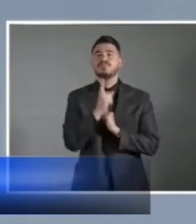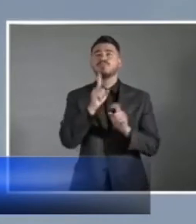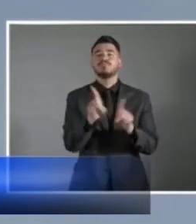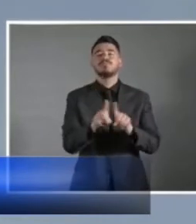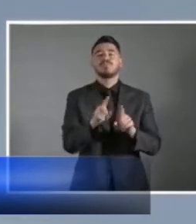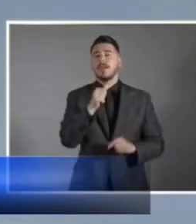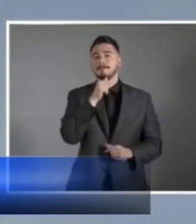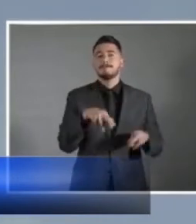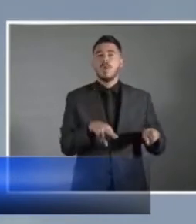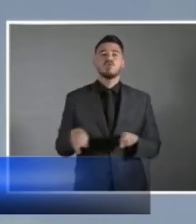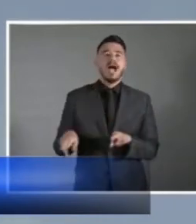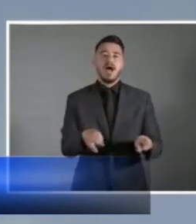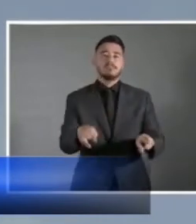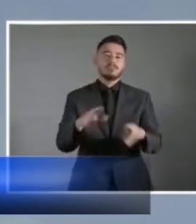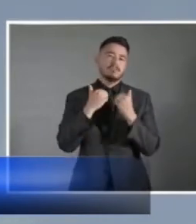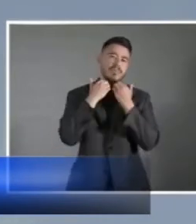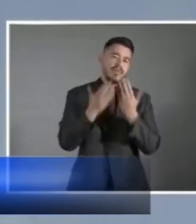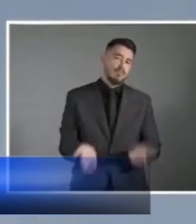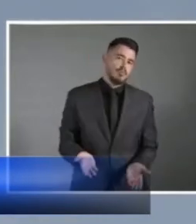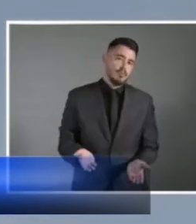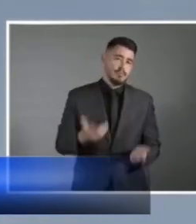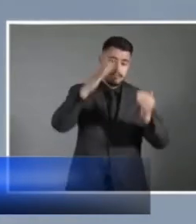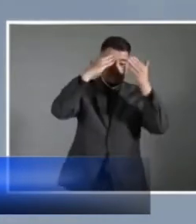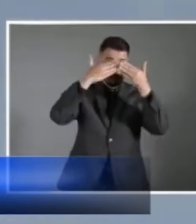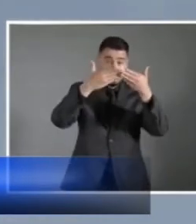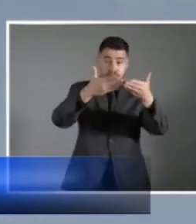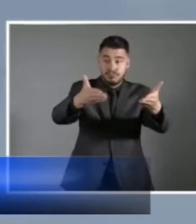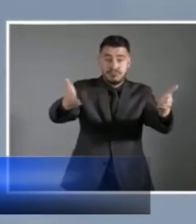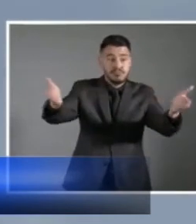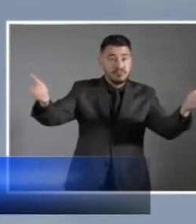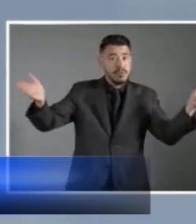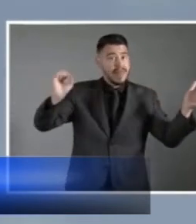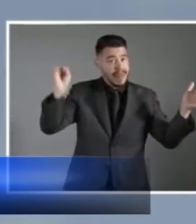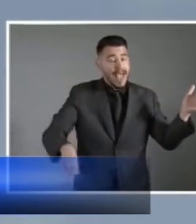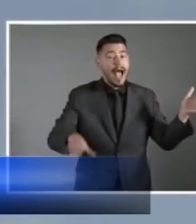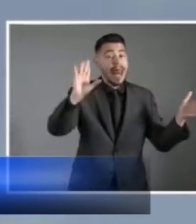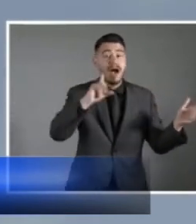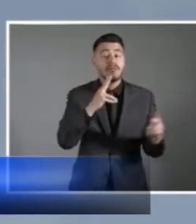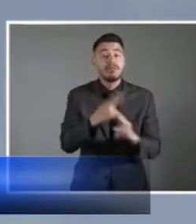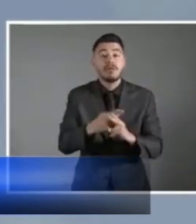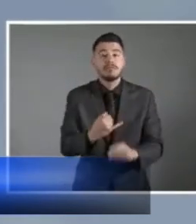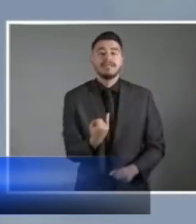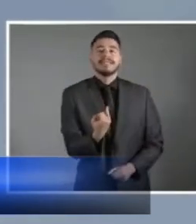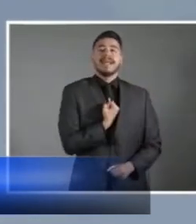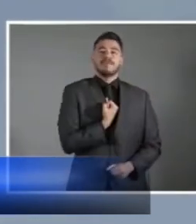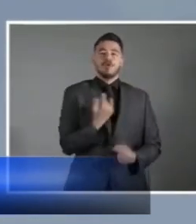Να ανοιχτούμε σε όλους, ναι, αλλά να μην χάσουμε τον εαυτό μας. Ανοιχτή αγκαλιά,